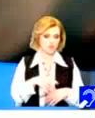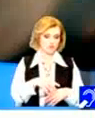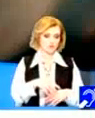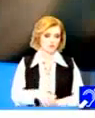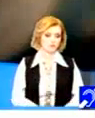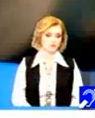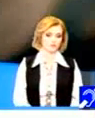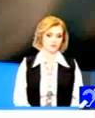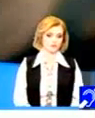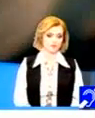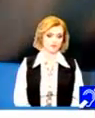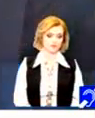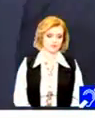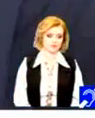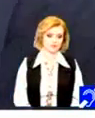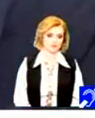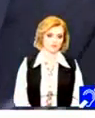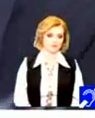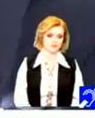asistenții sociali de acolo.